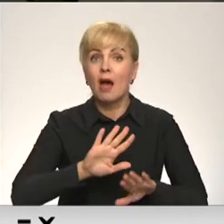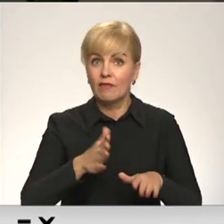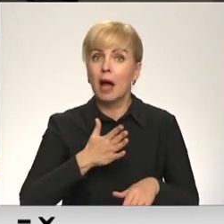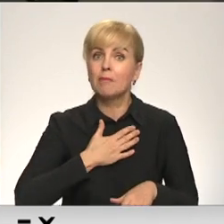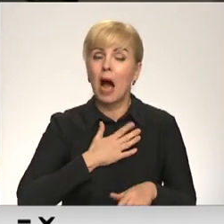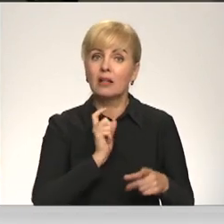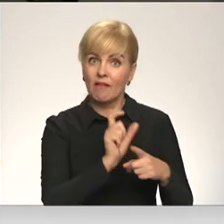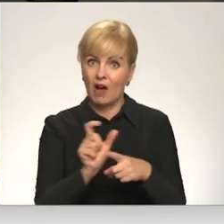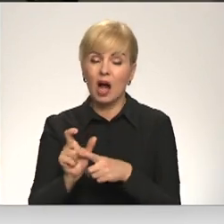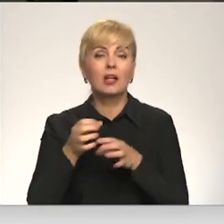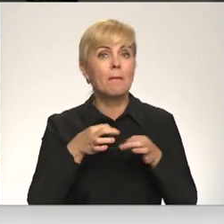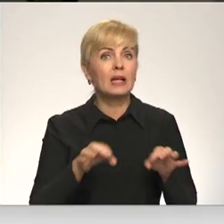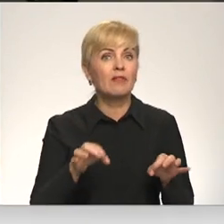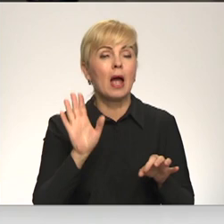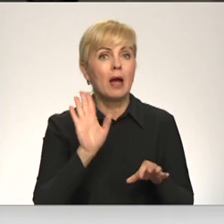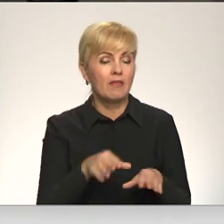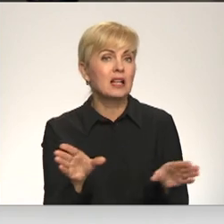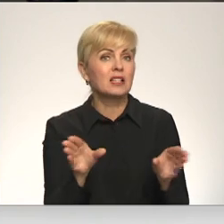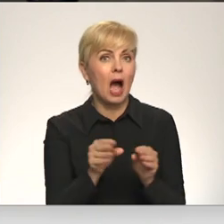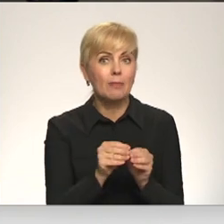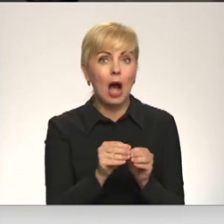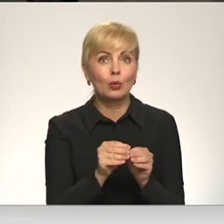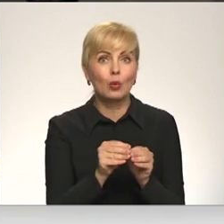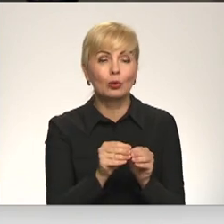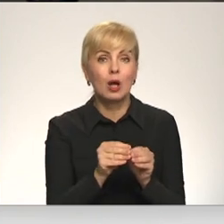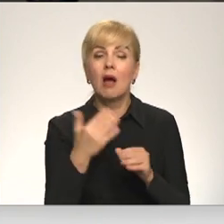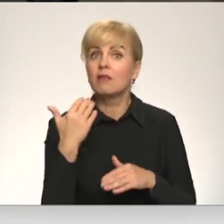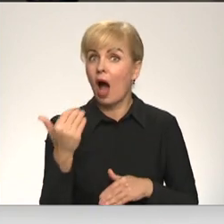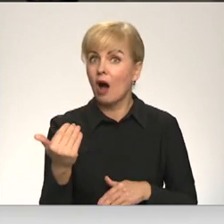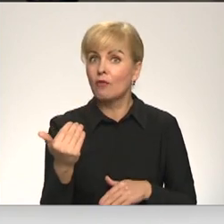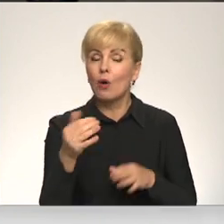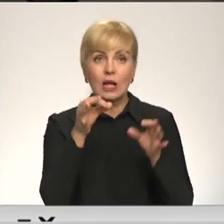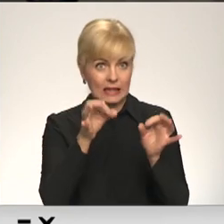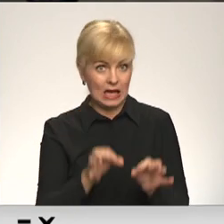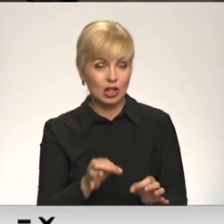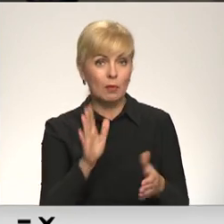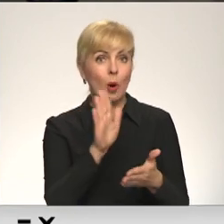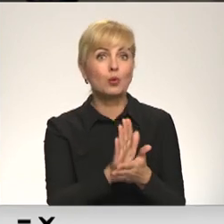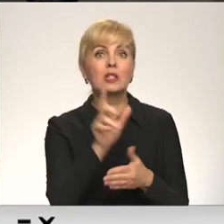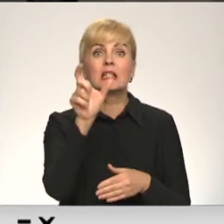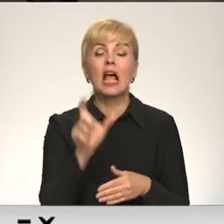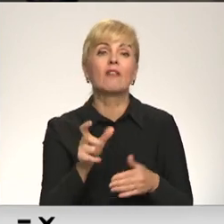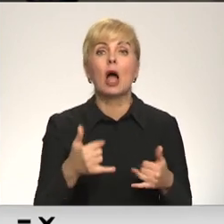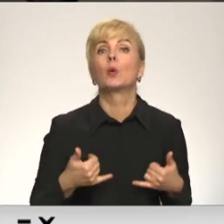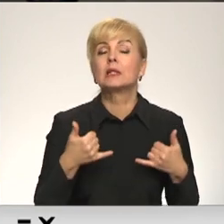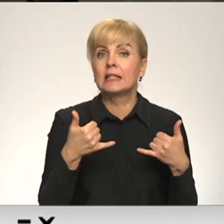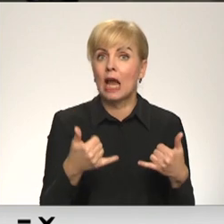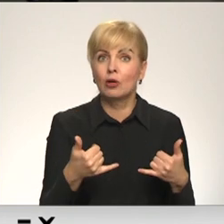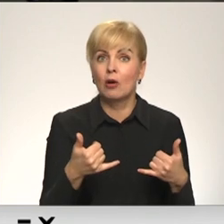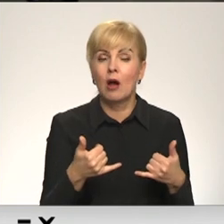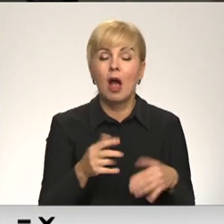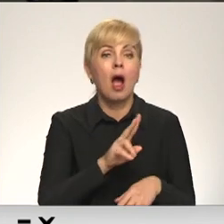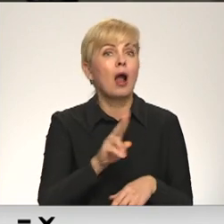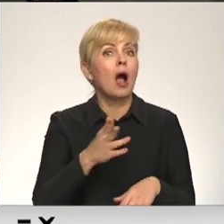mana vārda brīvība var sapāroties ar tavu tiesību uz cilvēka cieņu? Kas man